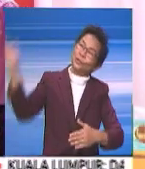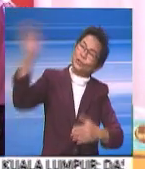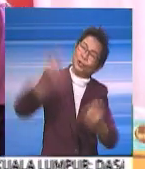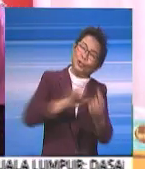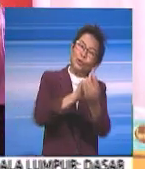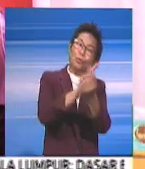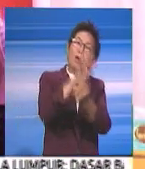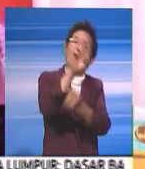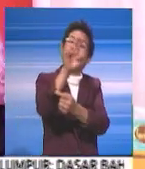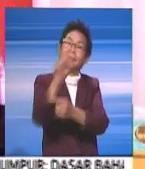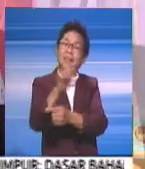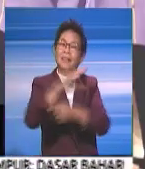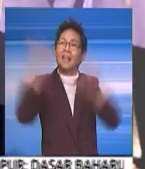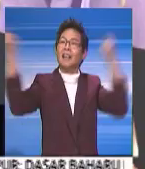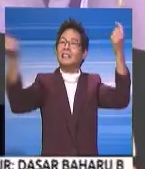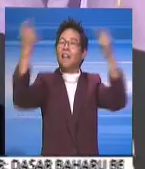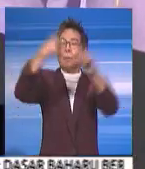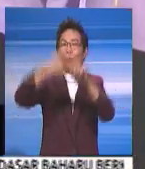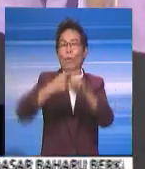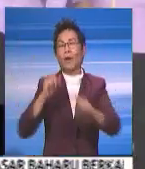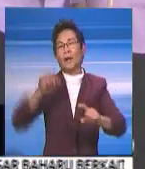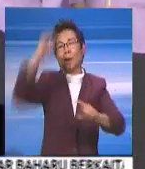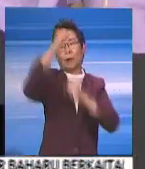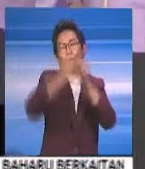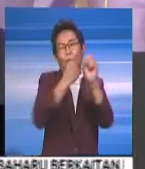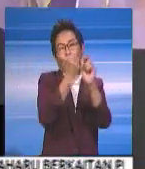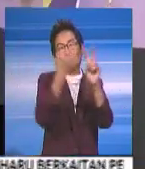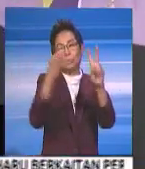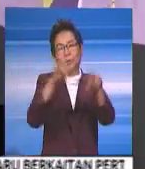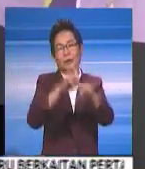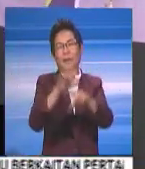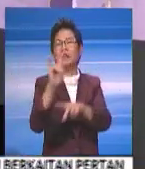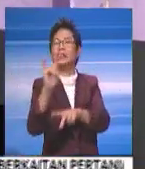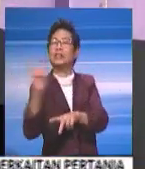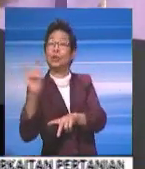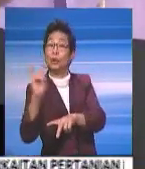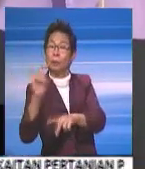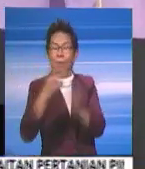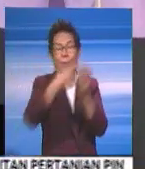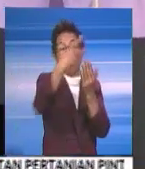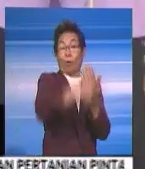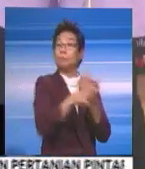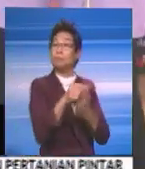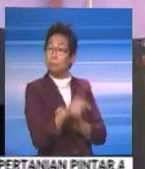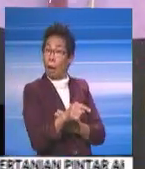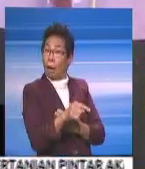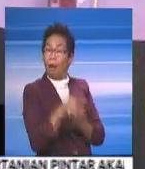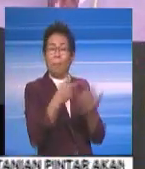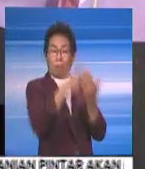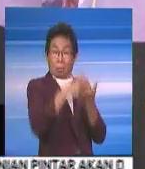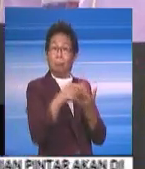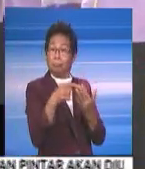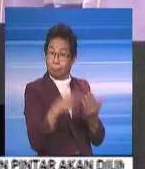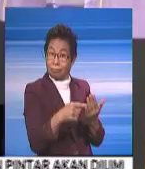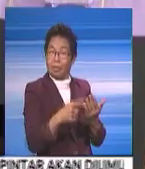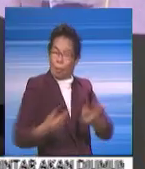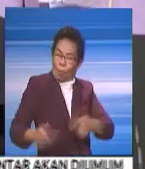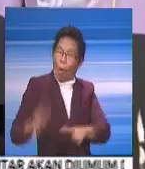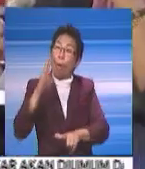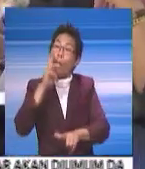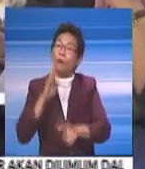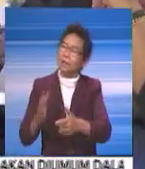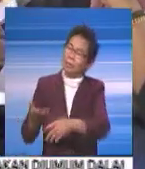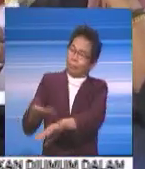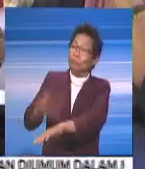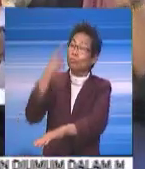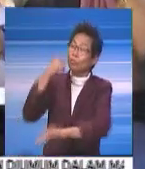RT dan Sambutan Bulan Kebangsaan 2019 di Teluk Intan. Program seumpama itu turut memberi peluang kepada golongan wanita